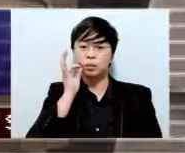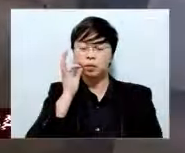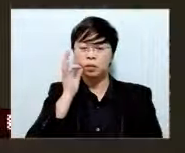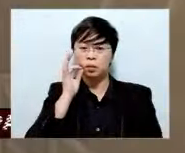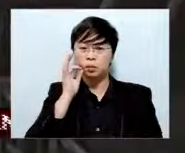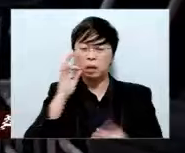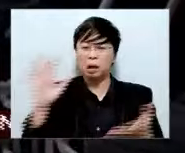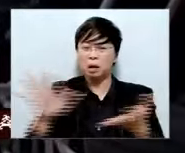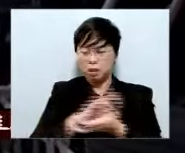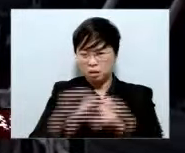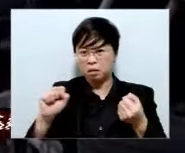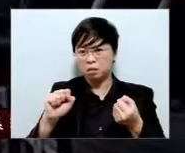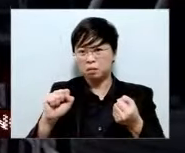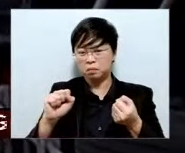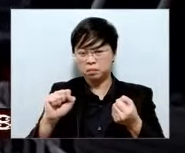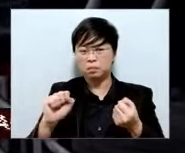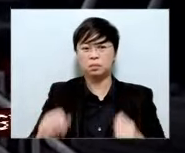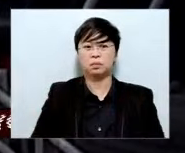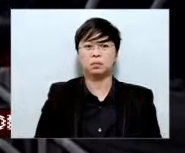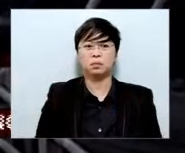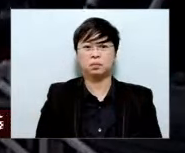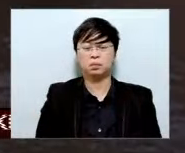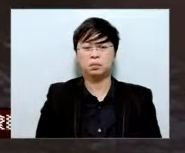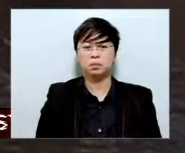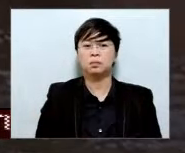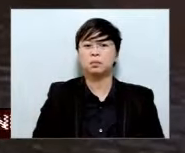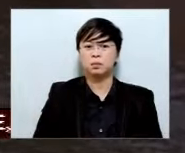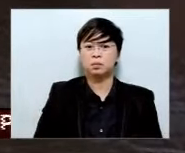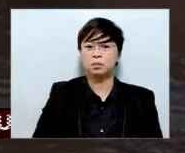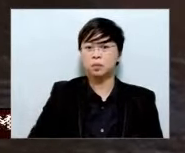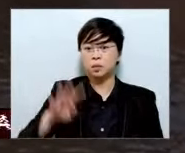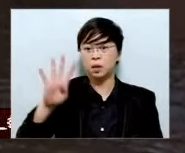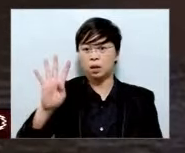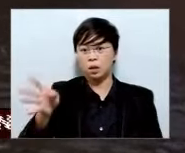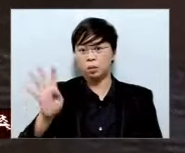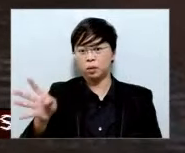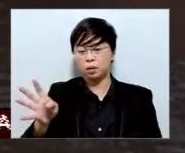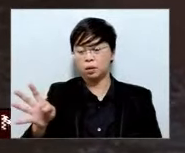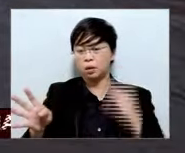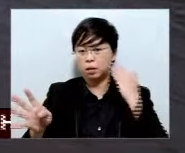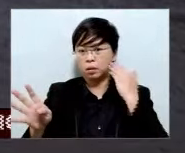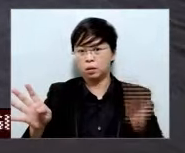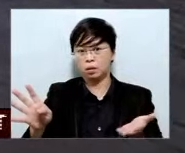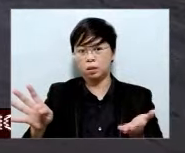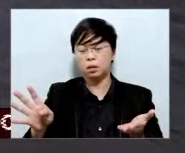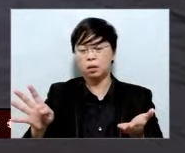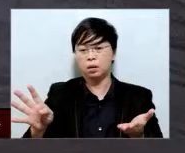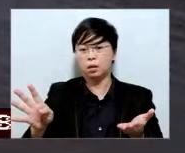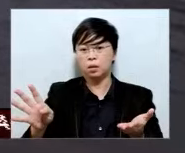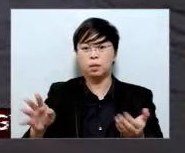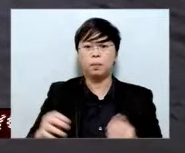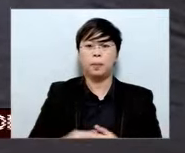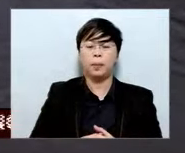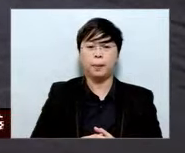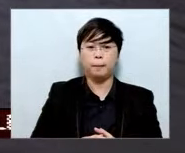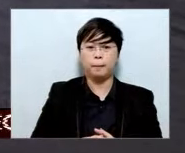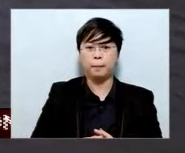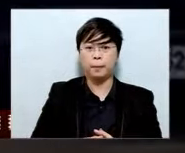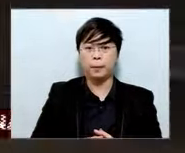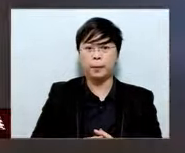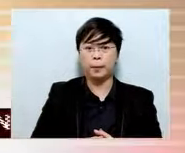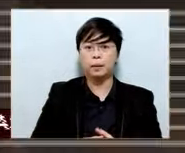nangangamoy na. Ayon sa NDRRMC, halos 40 na ang nasuwi sa Bicol Region dahil sa bagyong Christine. 4 naman ang